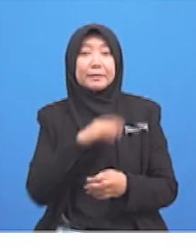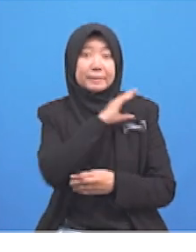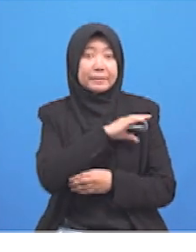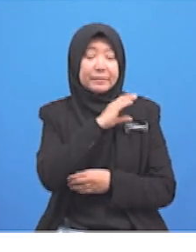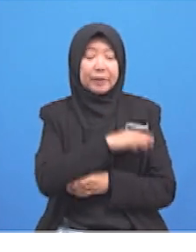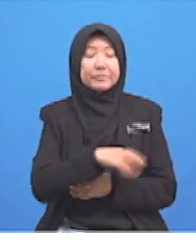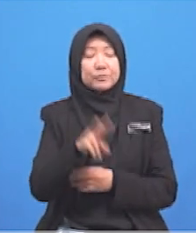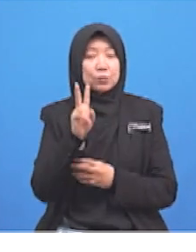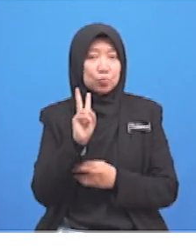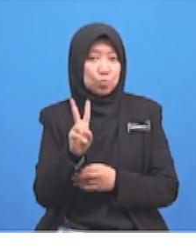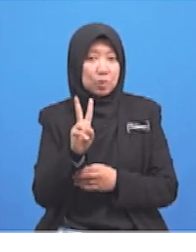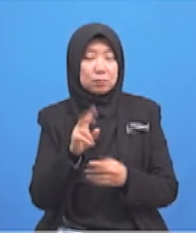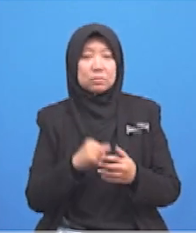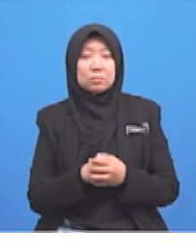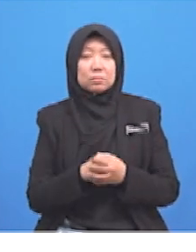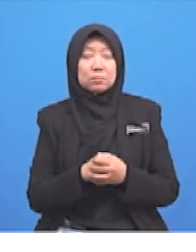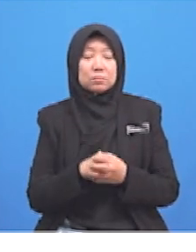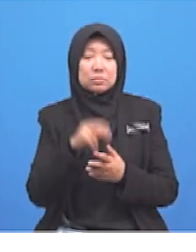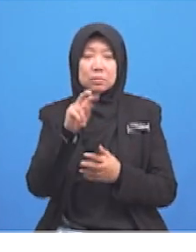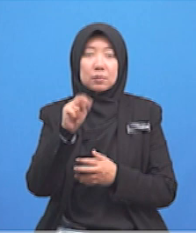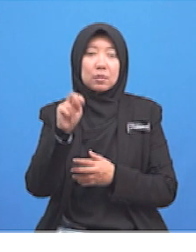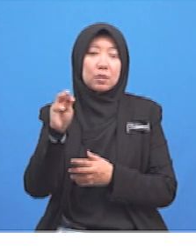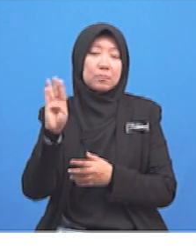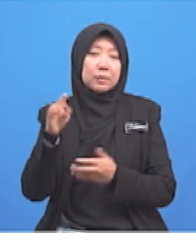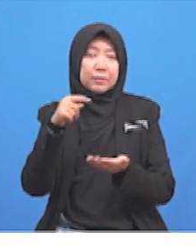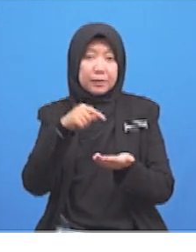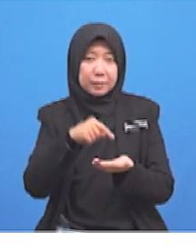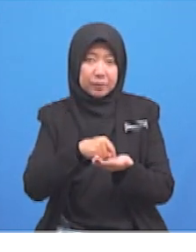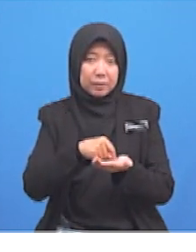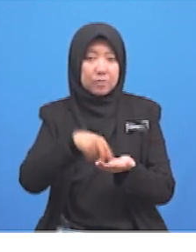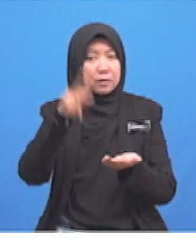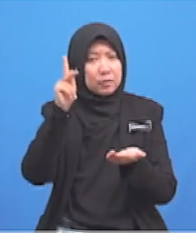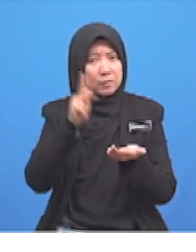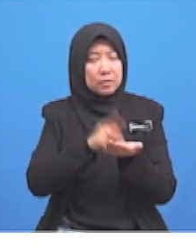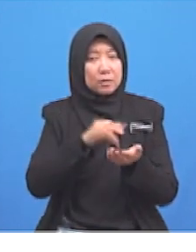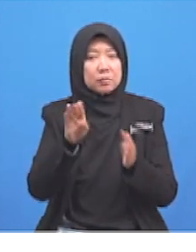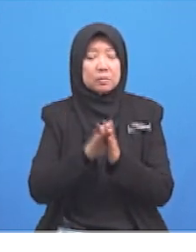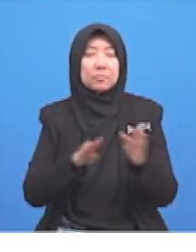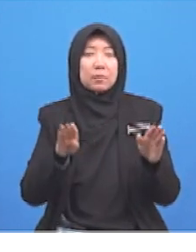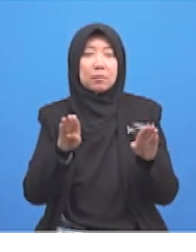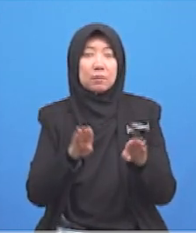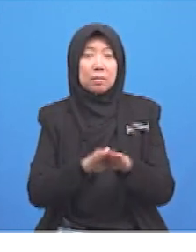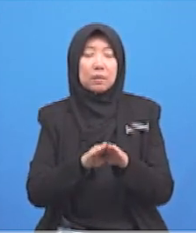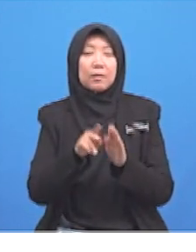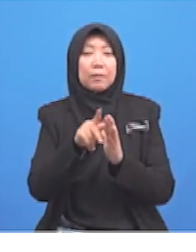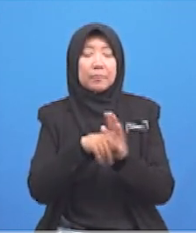Ciri yang kedua ialah negeri-negeri Melayu Bersekutu ini juga dikenali sebagai Persekutuan